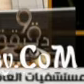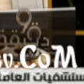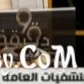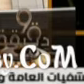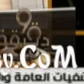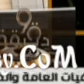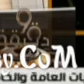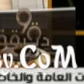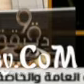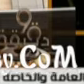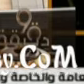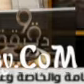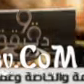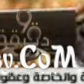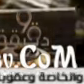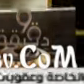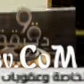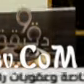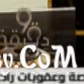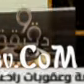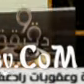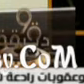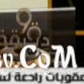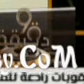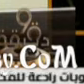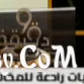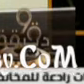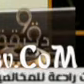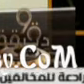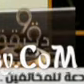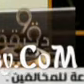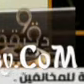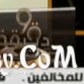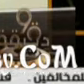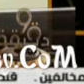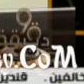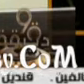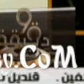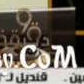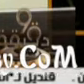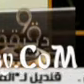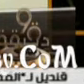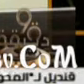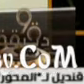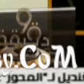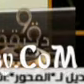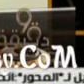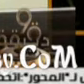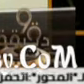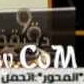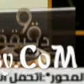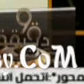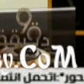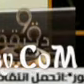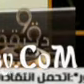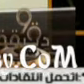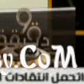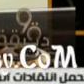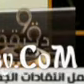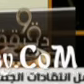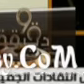التي رصدتها المحكمه في القانون اللجنه القانونيه الدائمه للدفاع عن القضاه تقدمت بتظل من